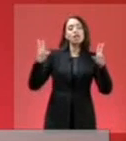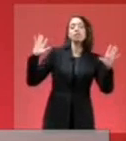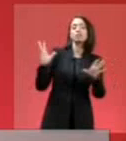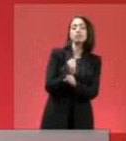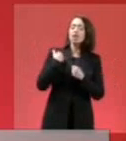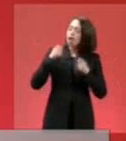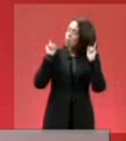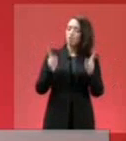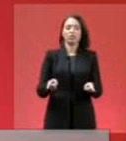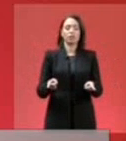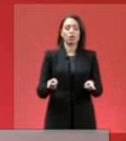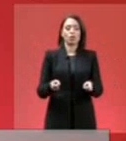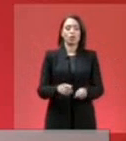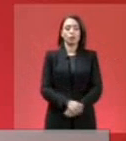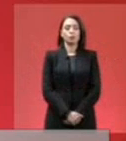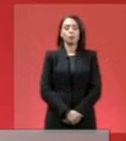και αποφασιστικότητας.